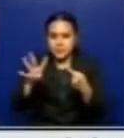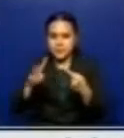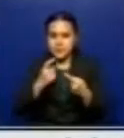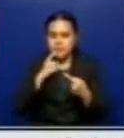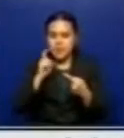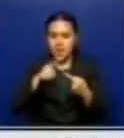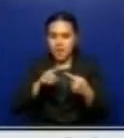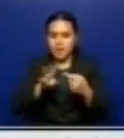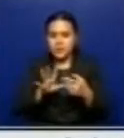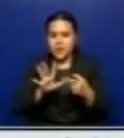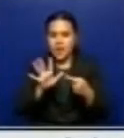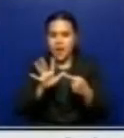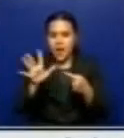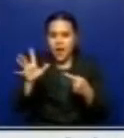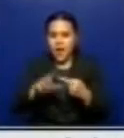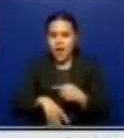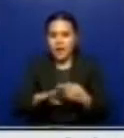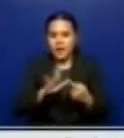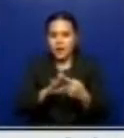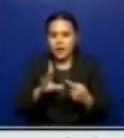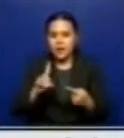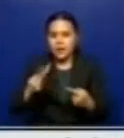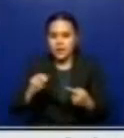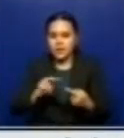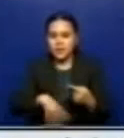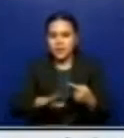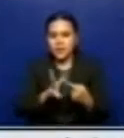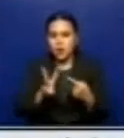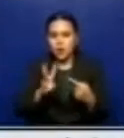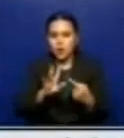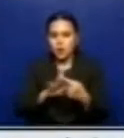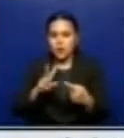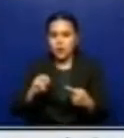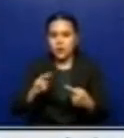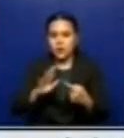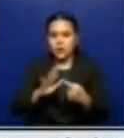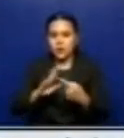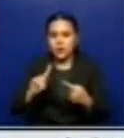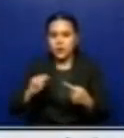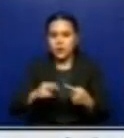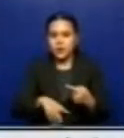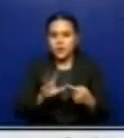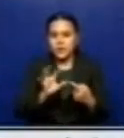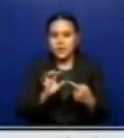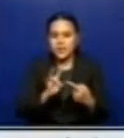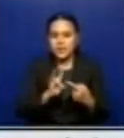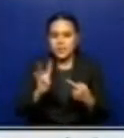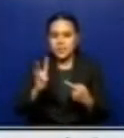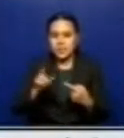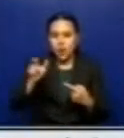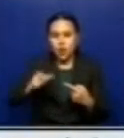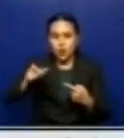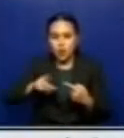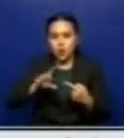ที่5เดนมาร์กประเทศที่6เนเธอร์แลนด์ประเทศที่7ฮ่องกงประเทศที่8สวิตเซอร์